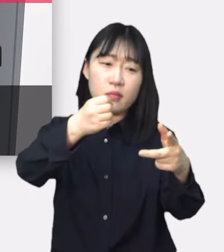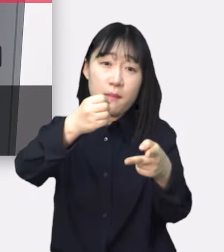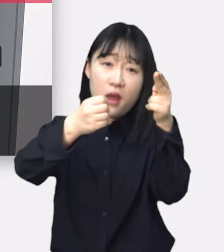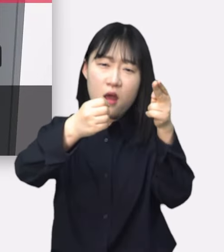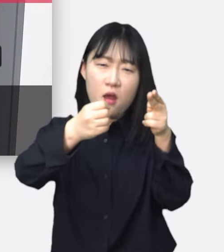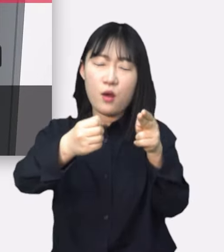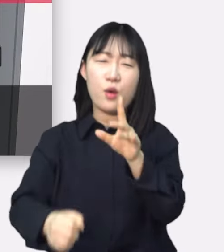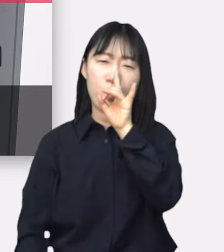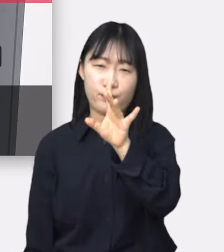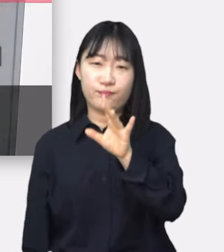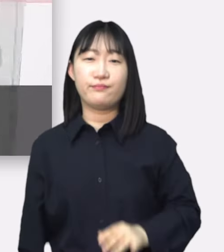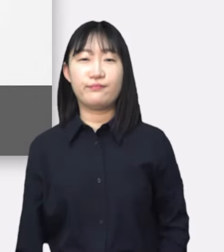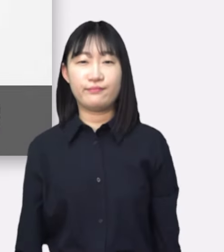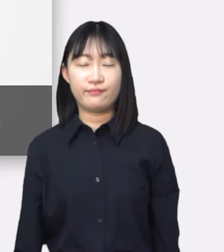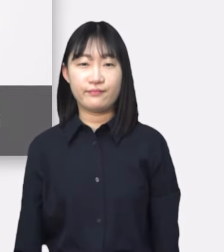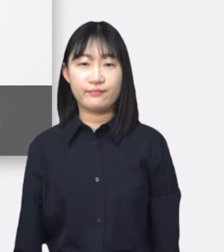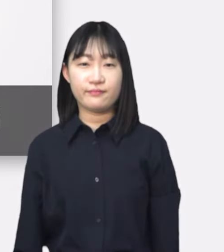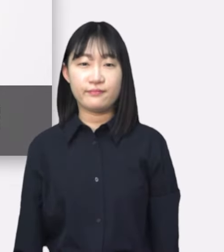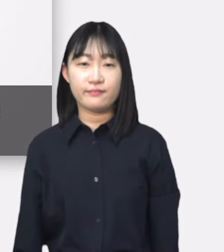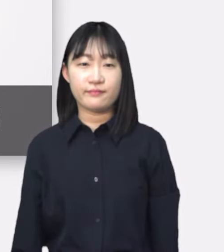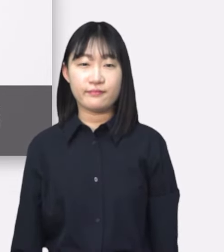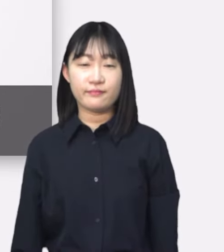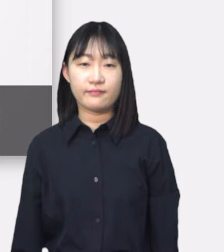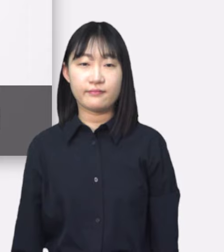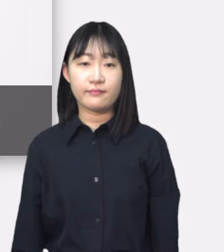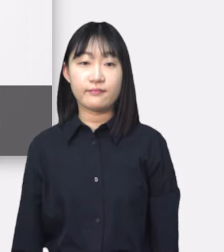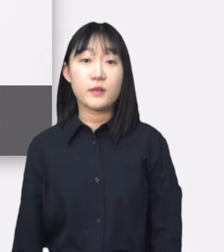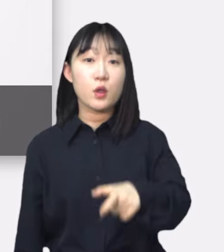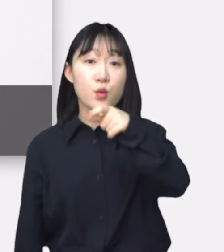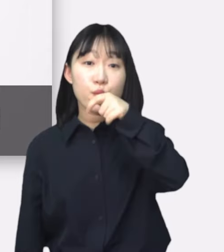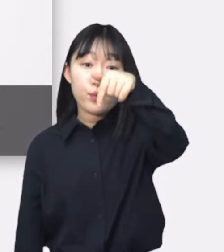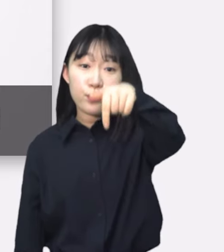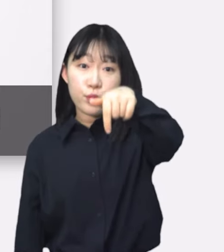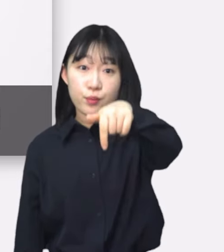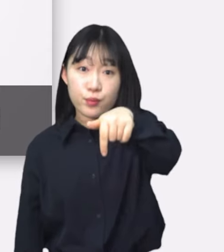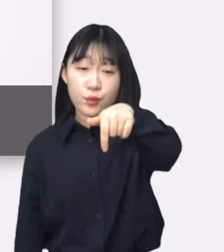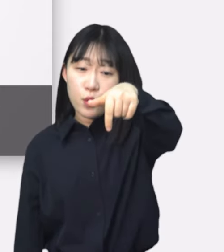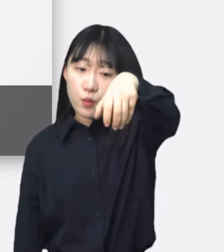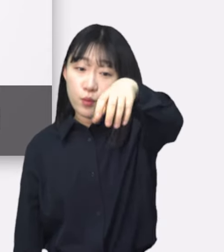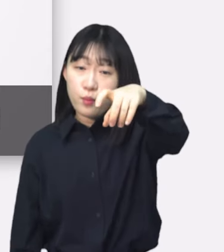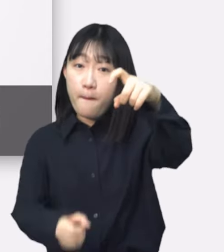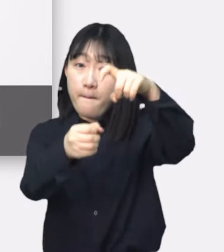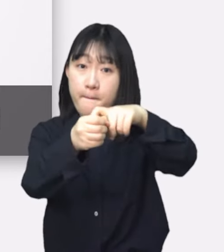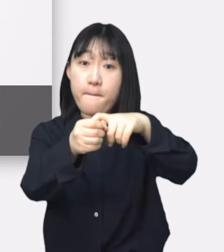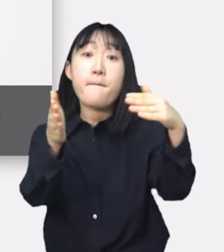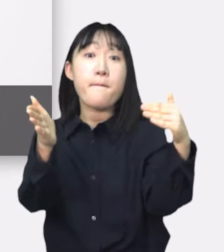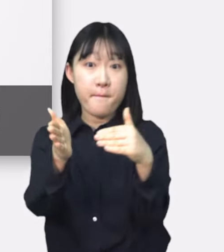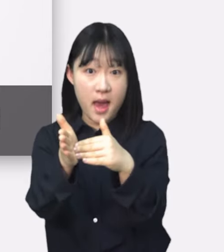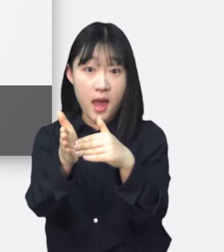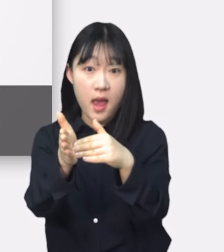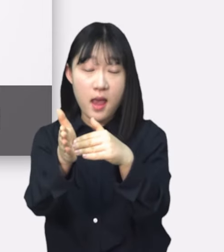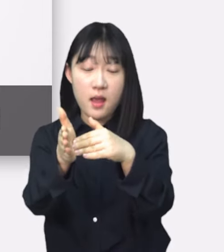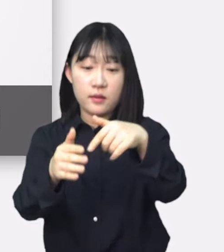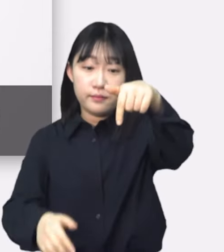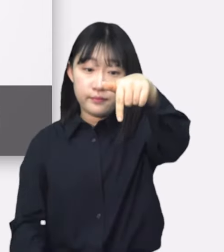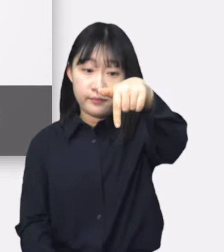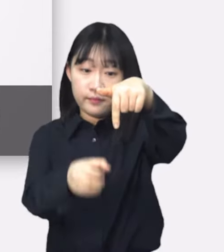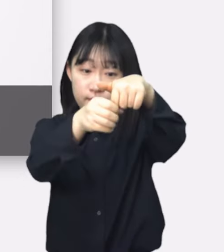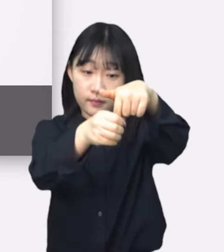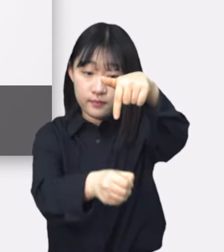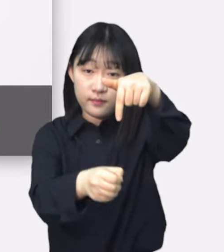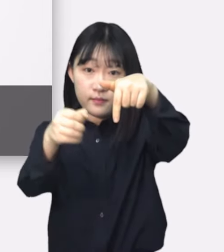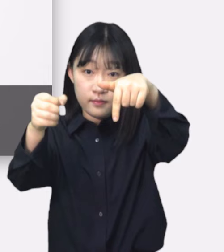분리하지 마세요. 마지막으로 수돗꼭지를 잠근 후 급수 호스를 수돗꼭지에서